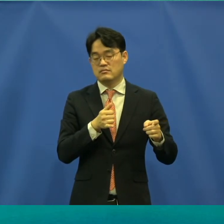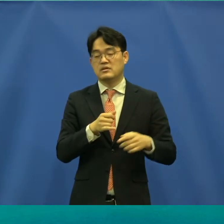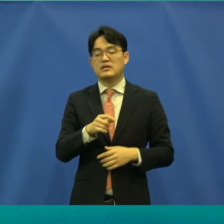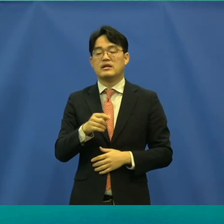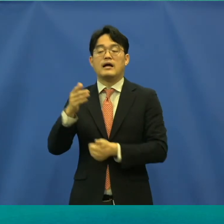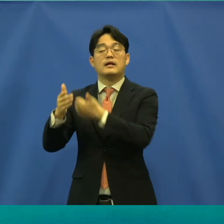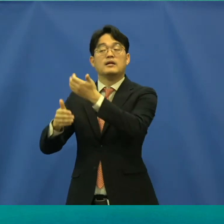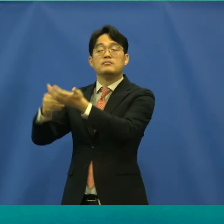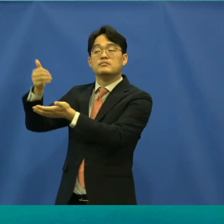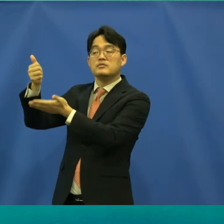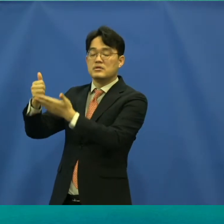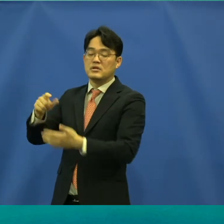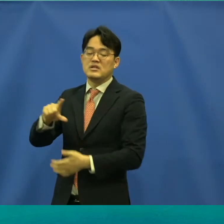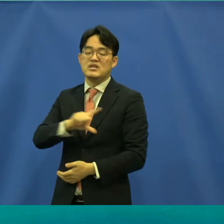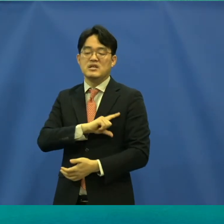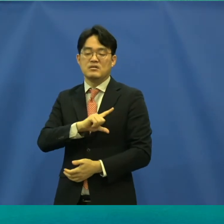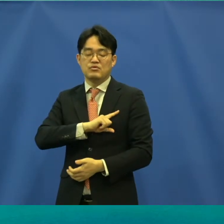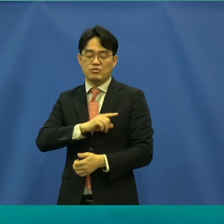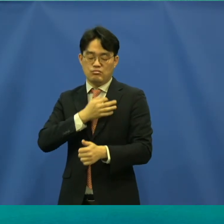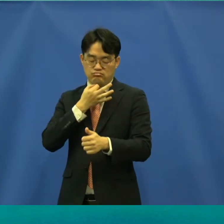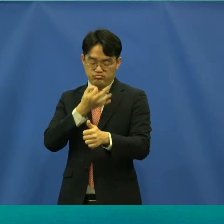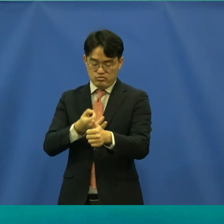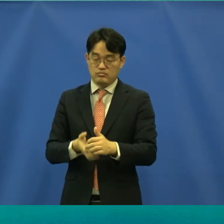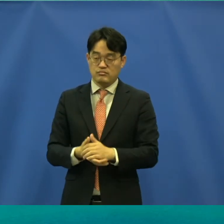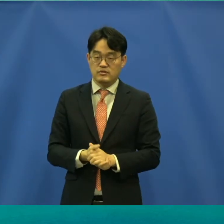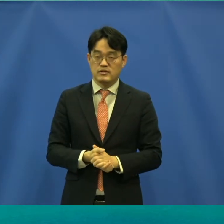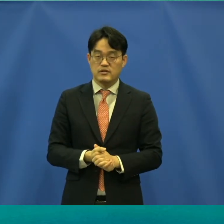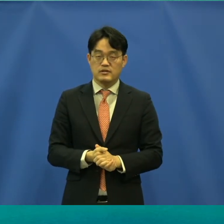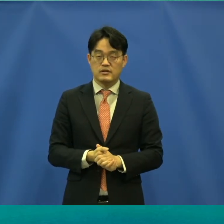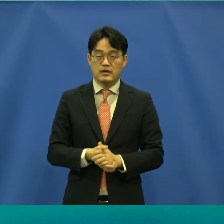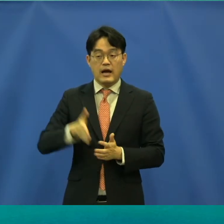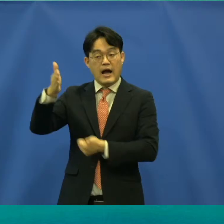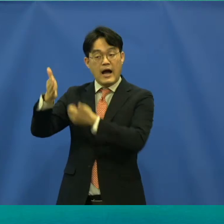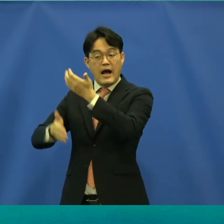하나님의 말씀은 군중에게 흩뿌리지 않습니다.